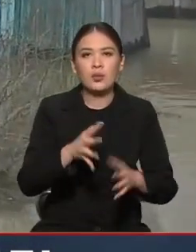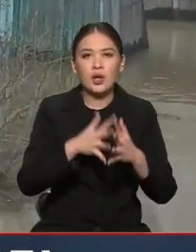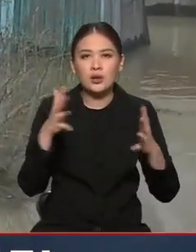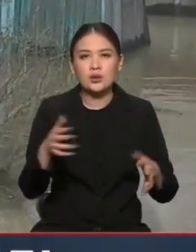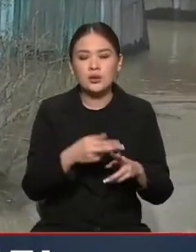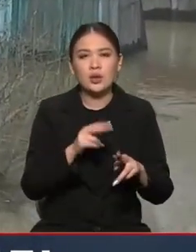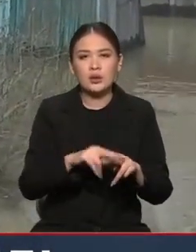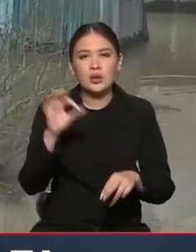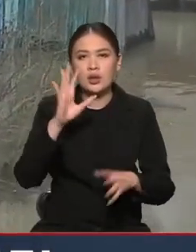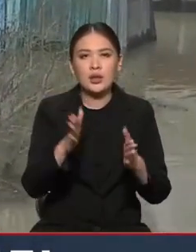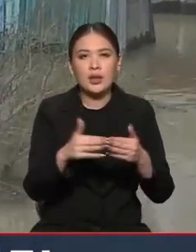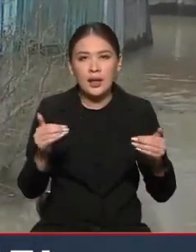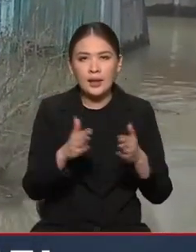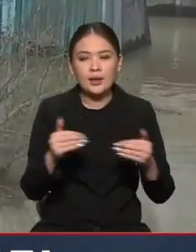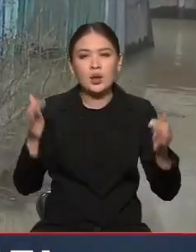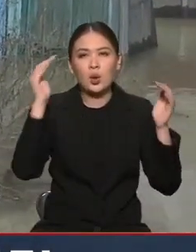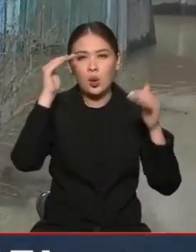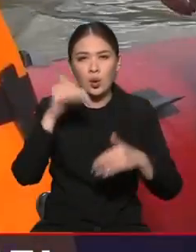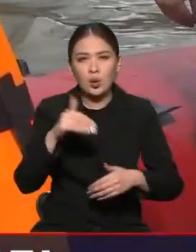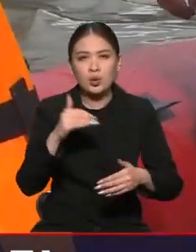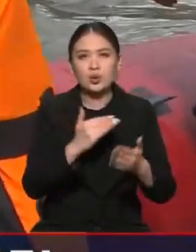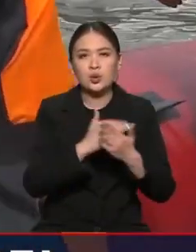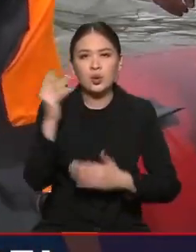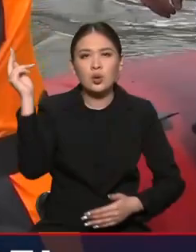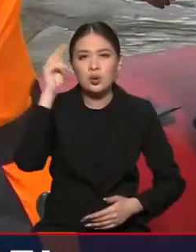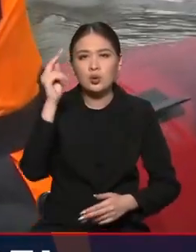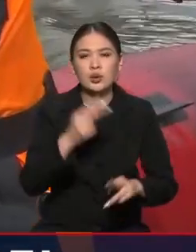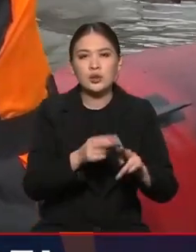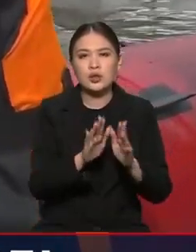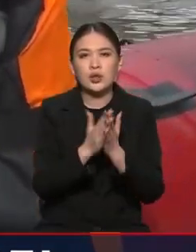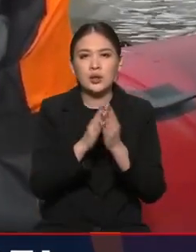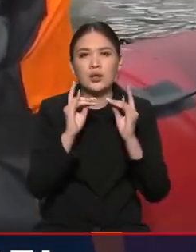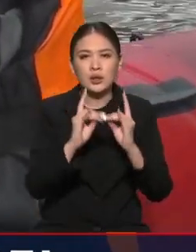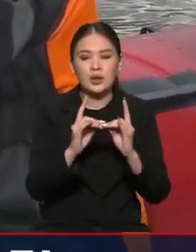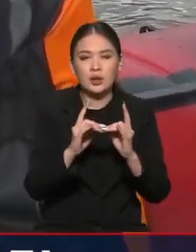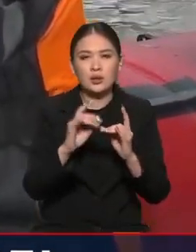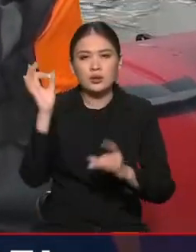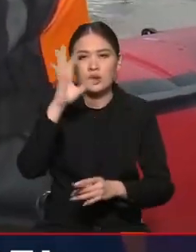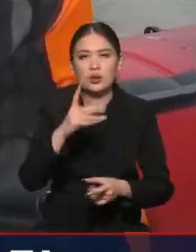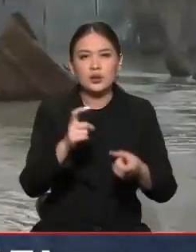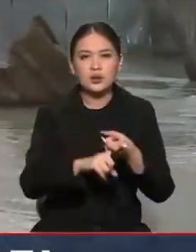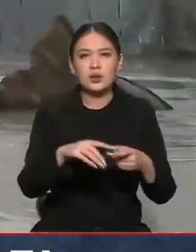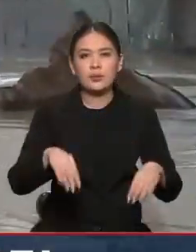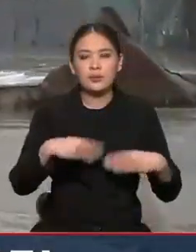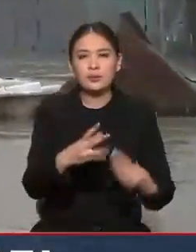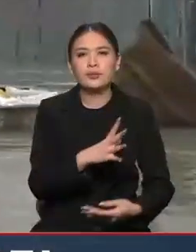бала сауықтыру лагерлеріне, колледждер мен жоғары оқу орындарының жатақханаларына орналастырылды.